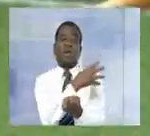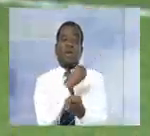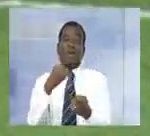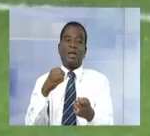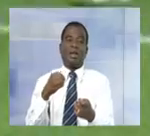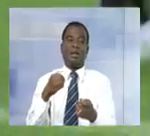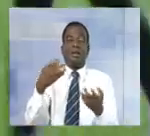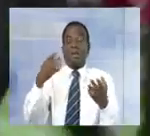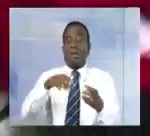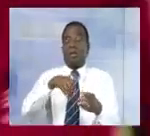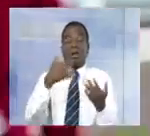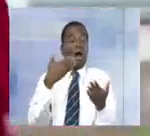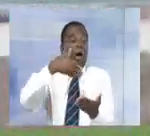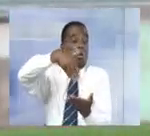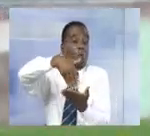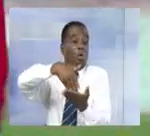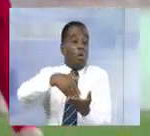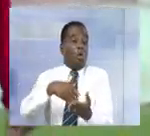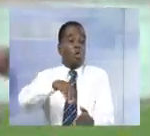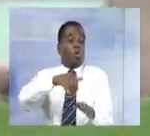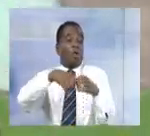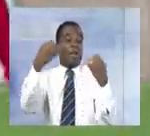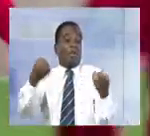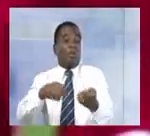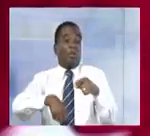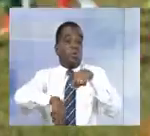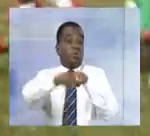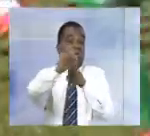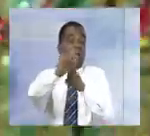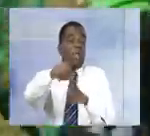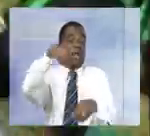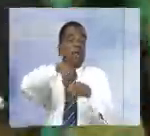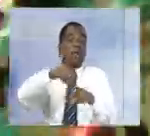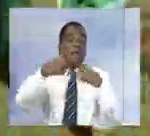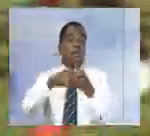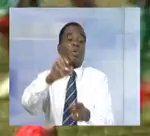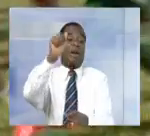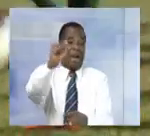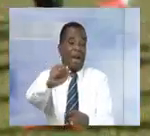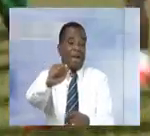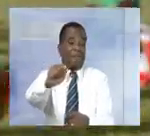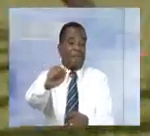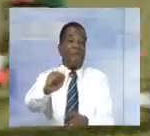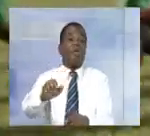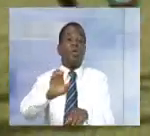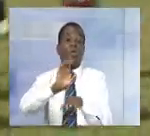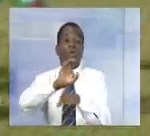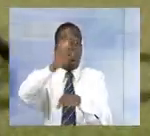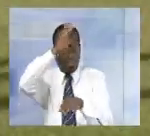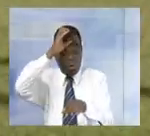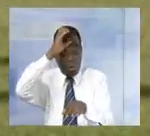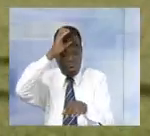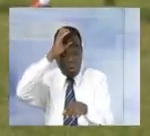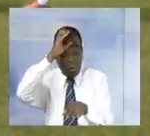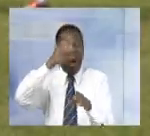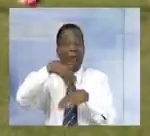Aigles de Carthage ont réussi un parcours sans faute en qualification. Enfin, le groupe A s'annonce très ouvert et le Congo, de retour en Coupe d'Afrique des